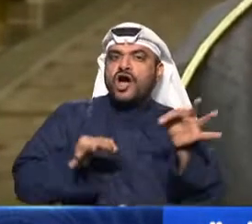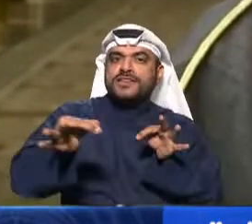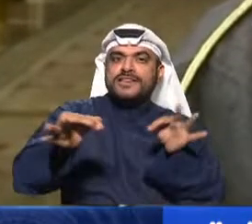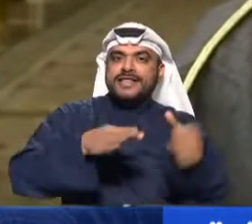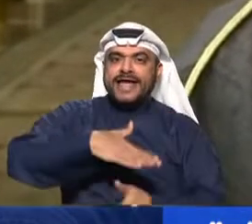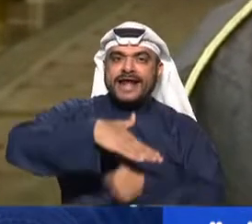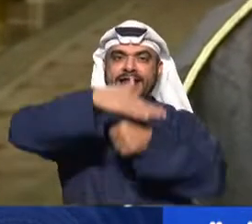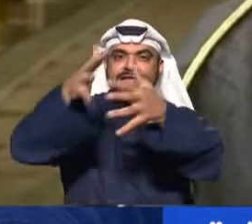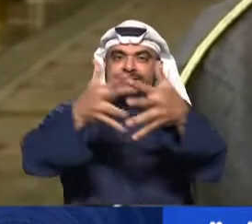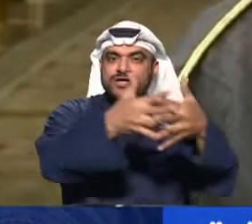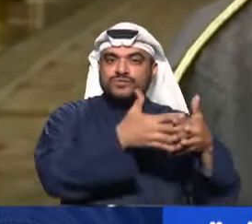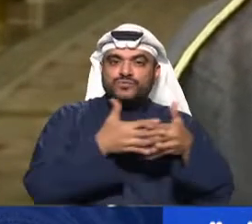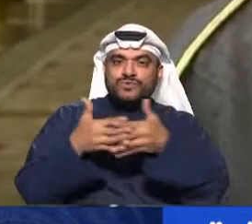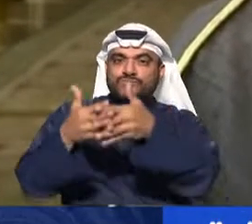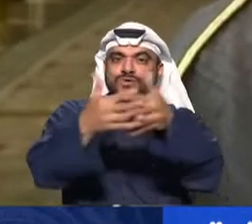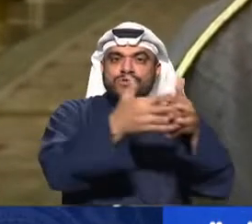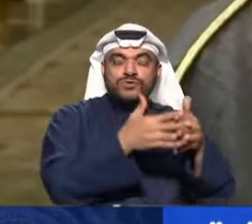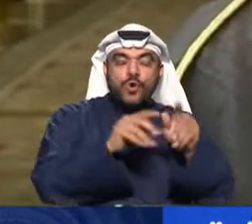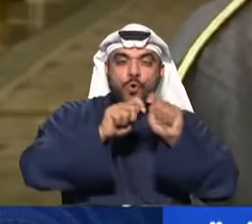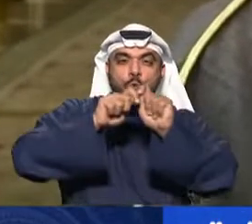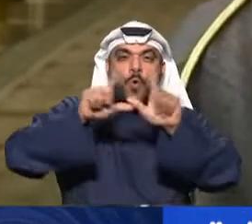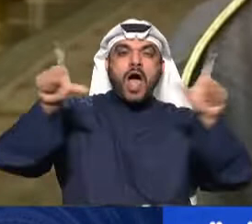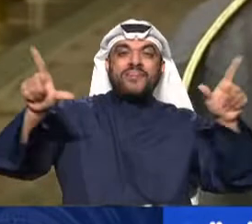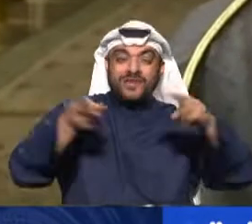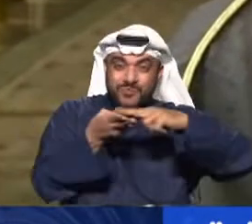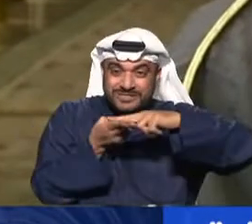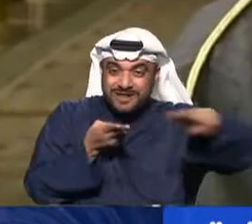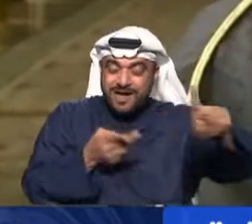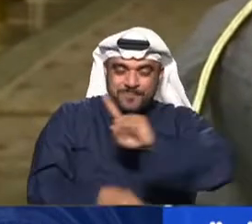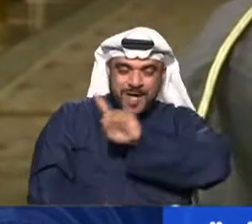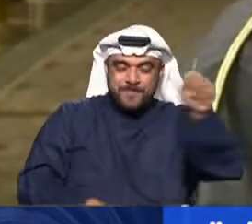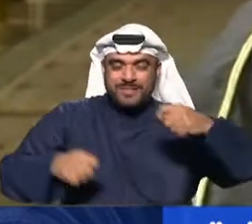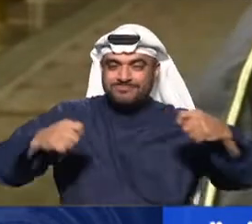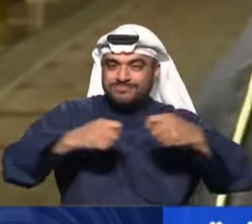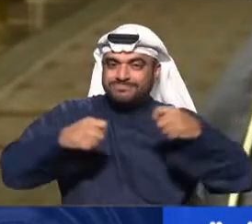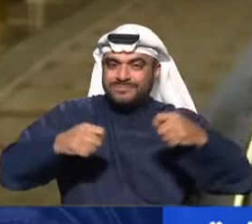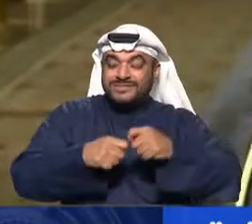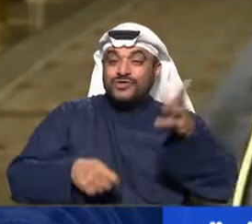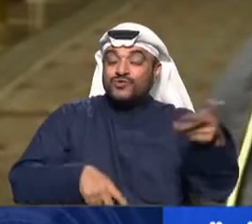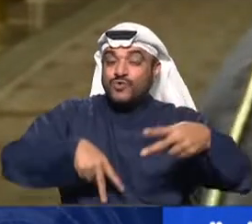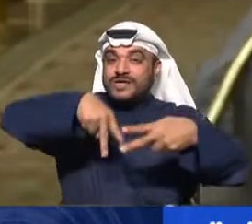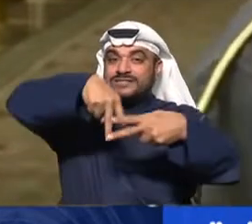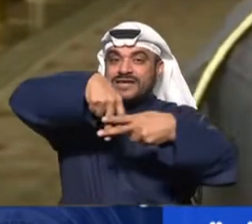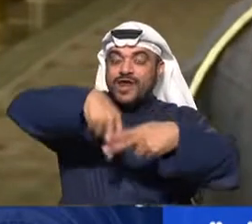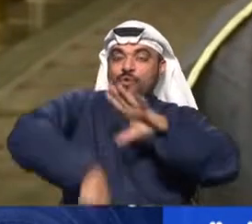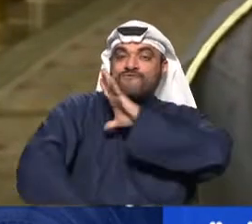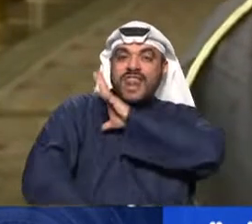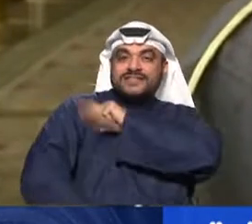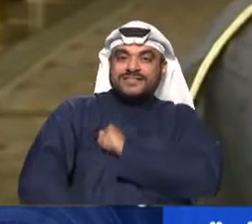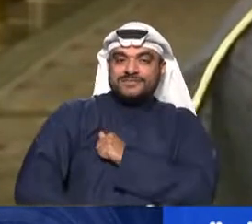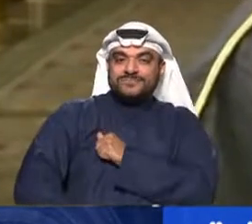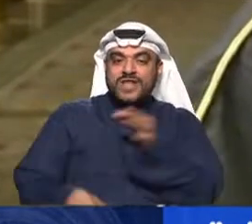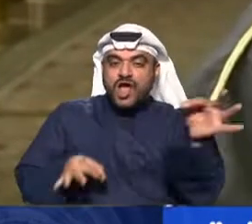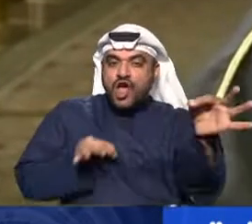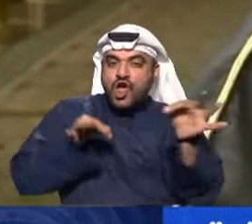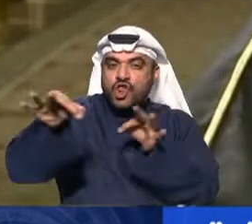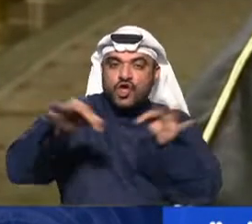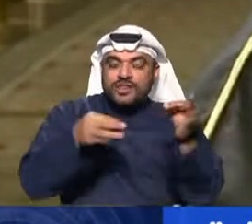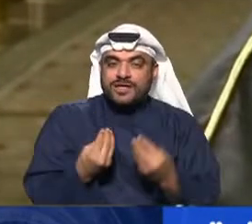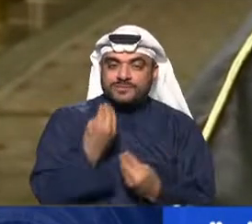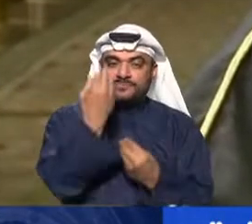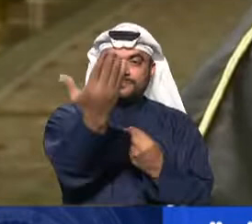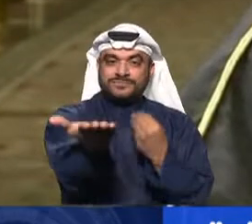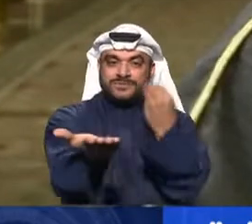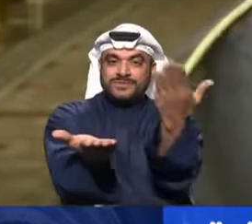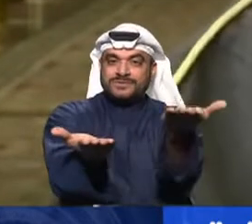ترامب الذي أطلق عليها خطة السلام والتي تتعلق بإسرائيل والفلسطينيين. إن الخطة المقدمة في 28